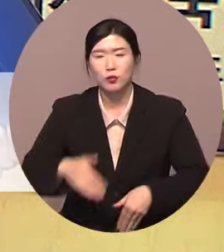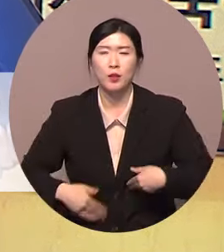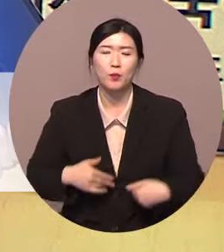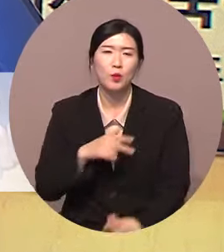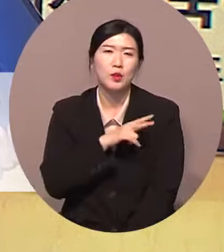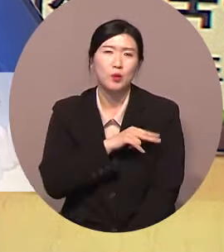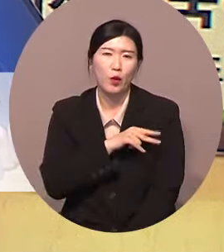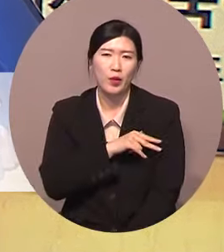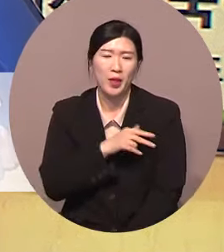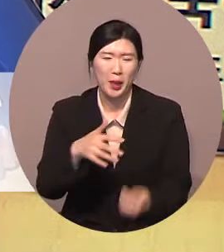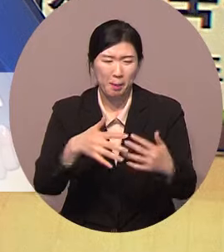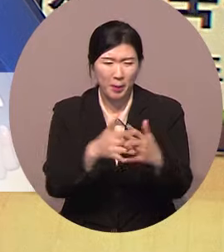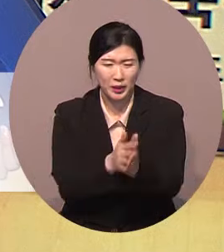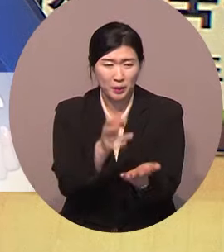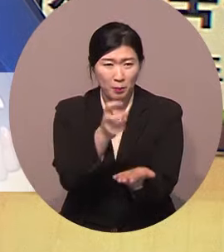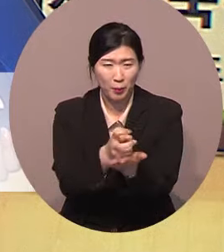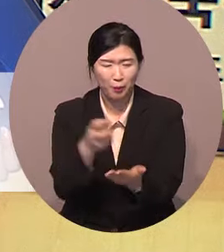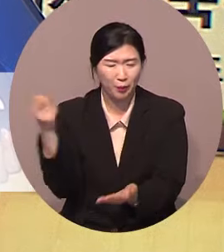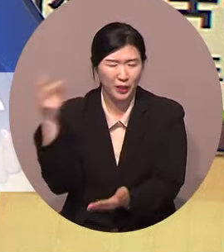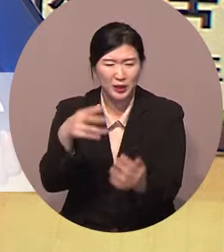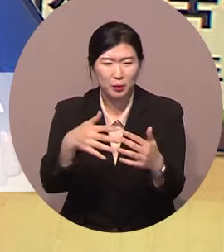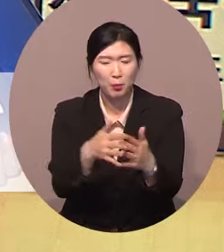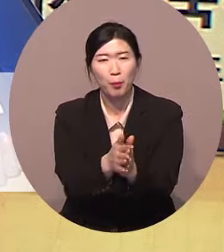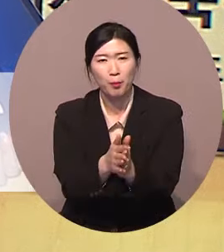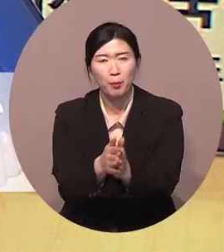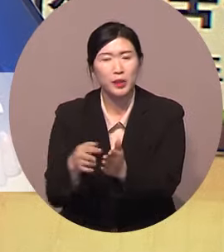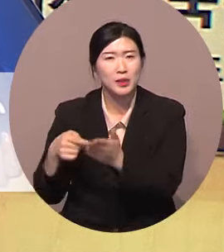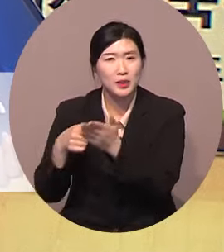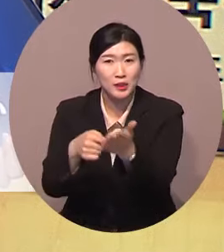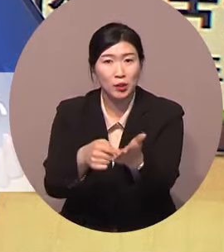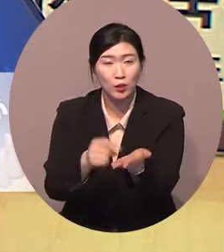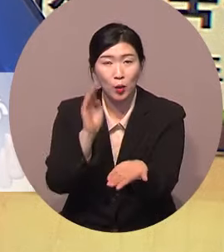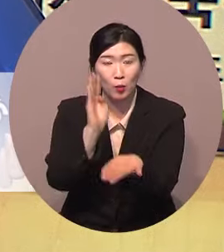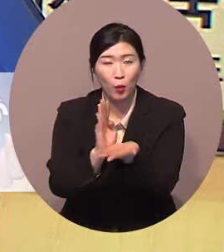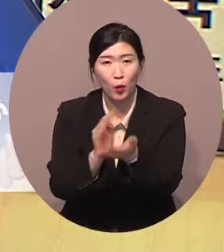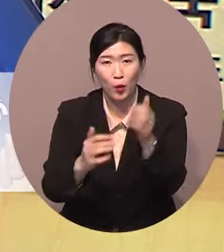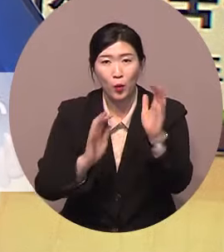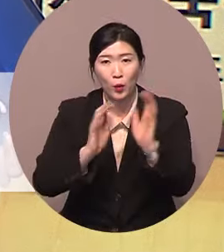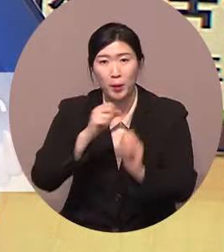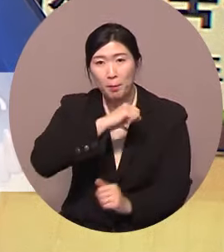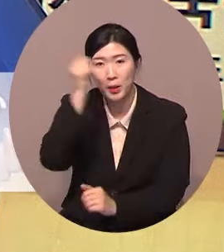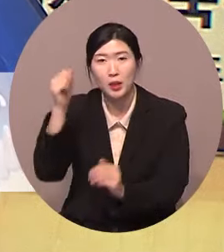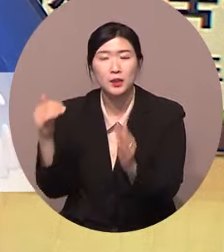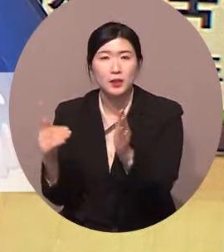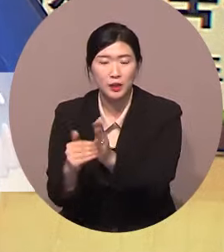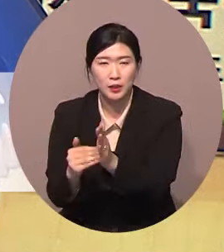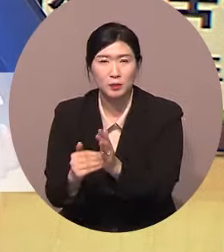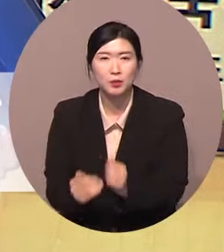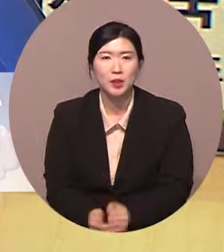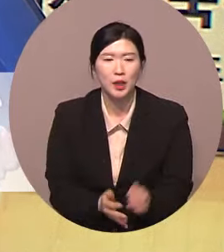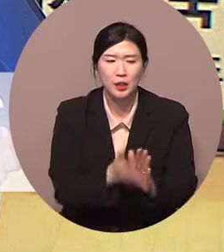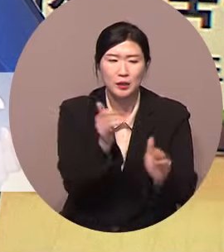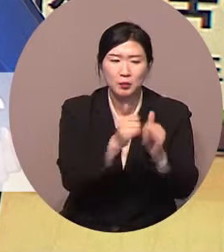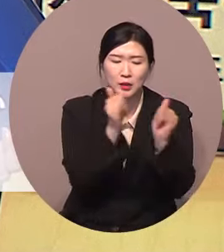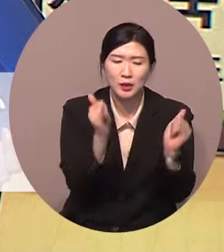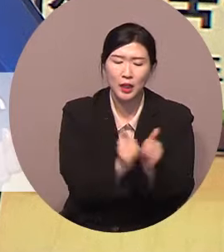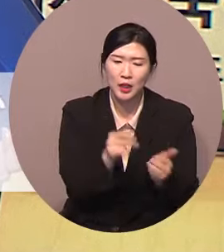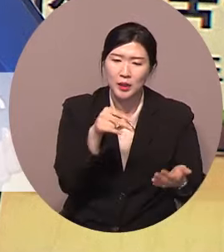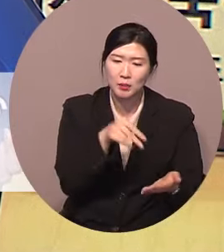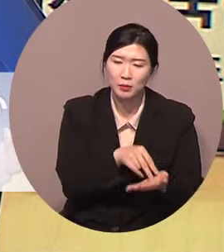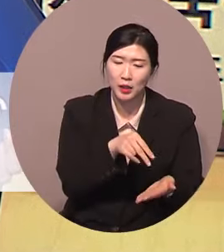의원들이 조례 폐지안을 다시 상정해 본회의를 통과한 건데요. 시민사회는 민생